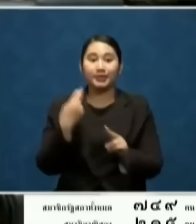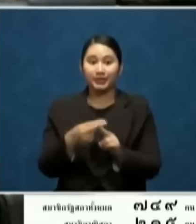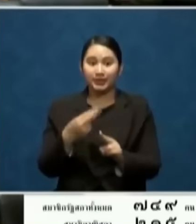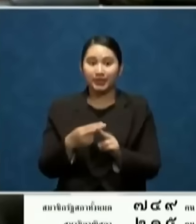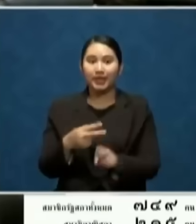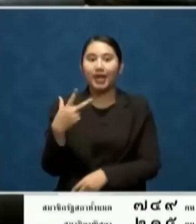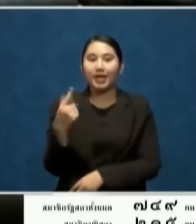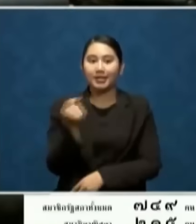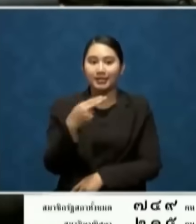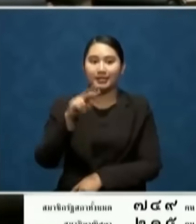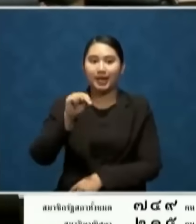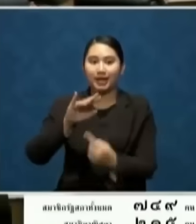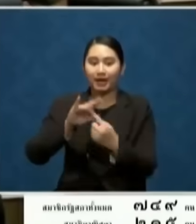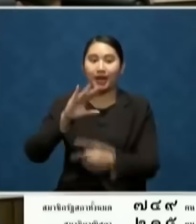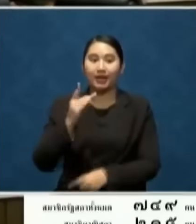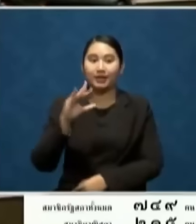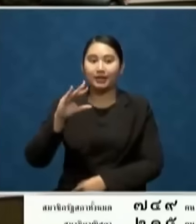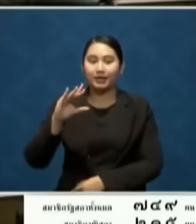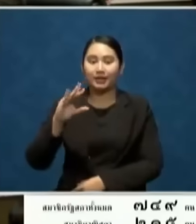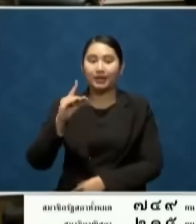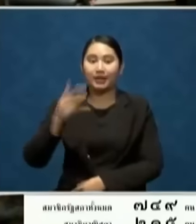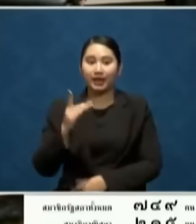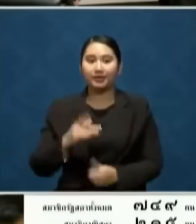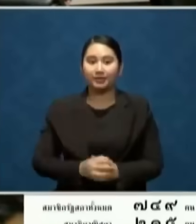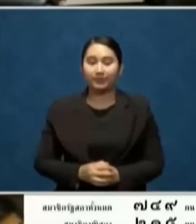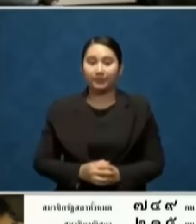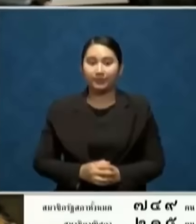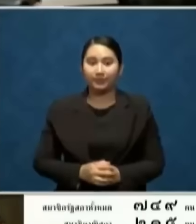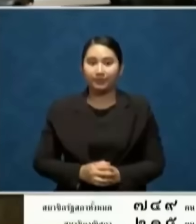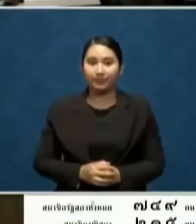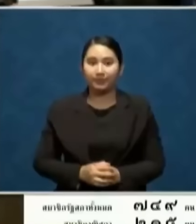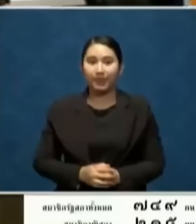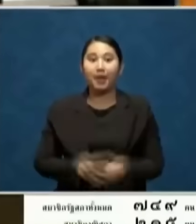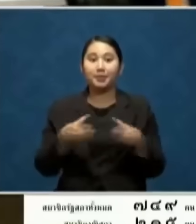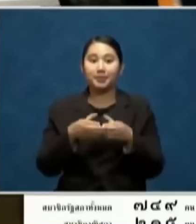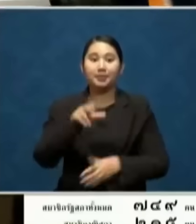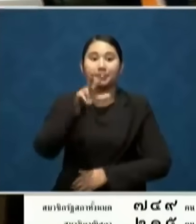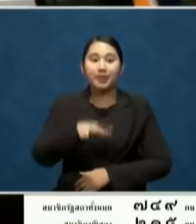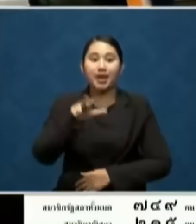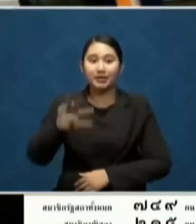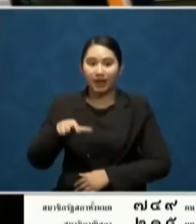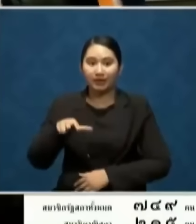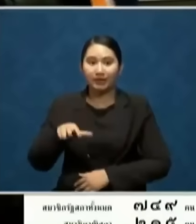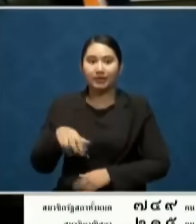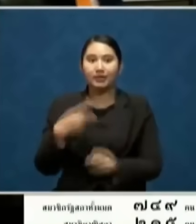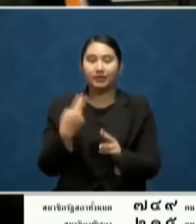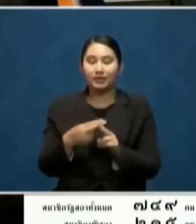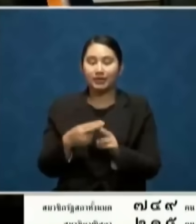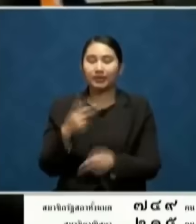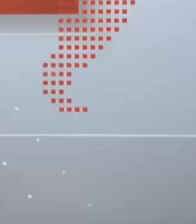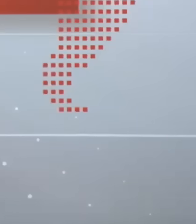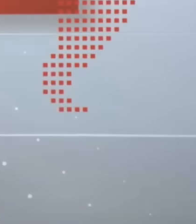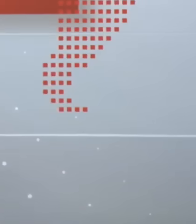มก็ออกเสียงแล้วนะคะเสียงชัดแจ๋วทีเดียวบอกว่าไม่เห็นชอบค่ะทีนี้มาต่อค่ะกับในส่วนของ